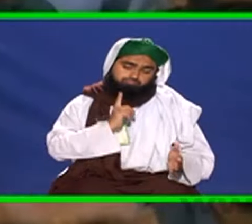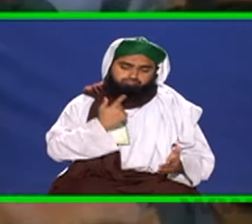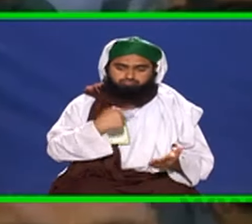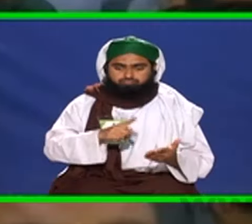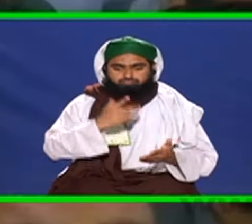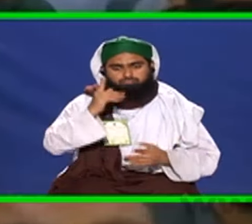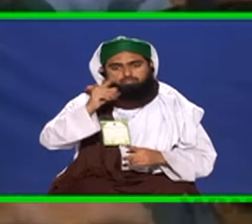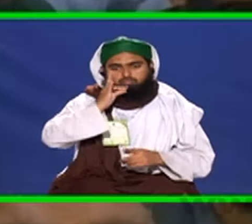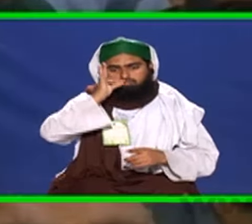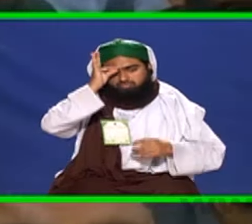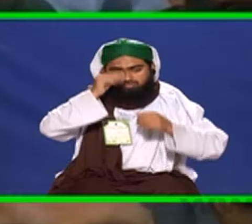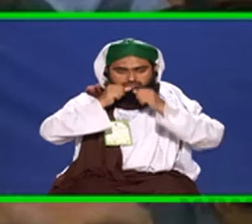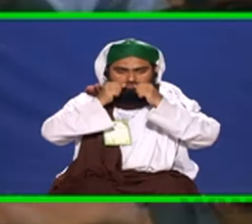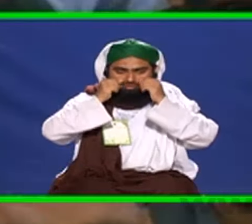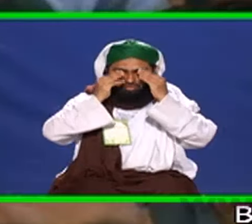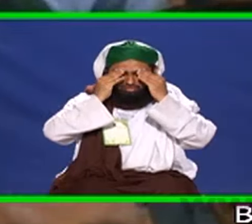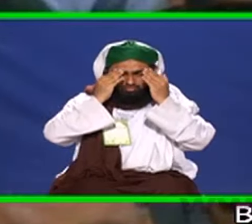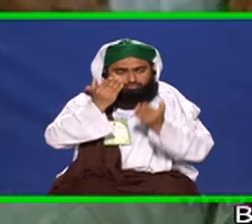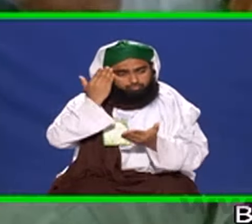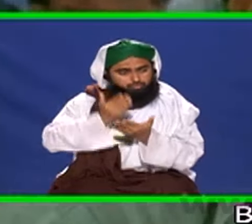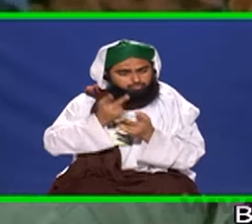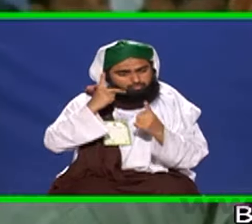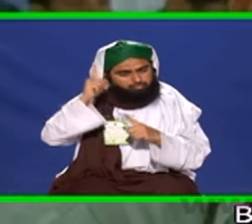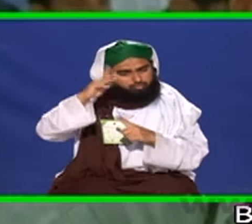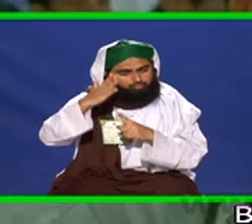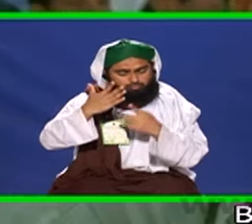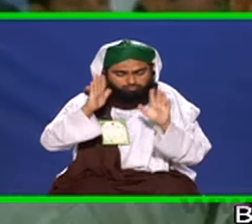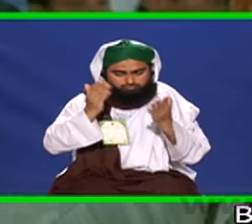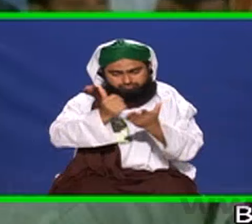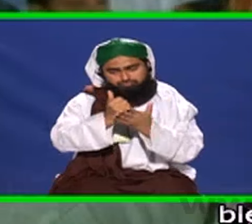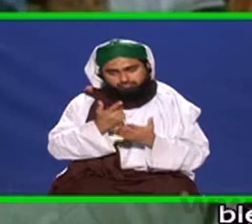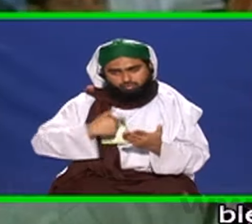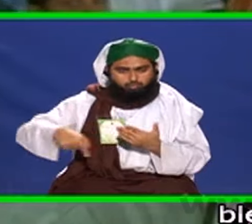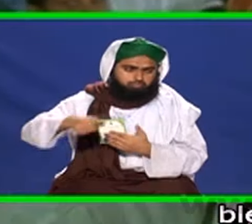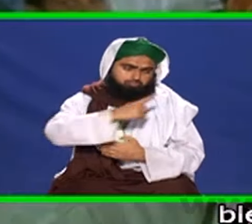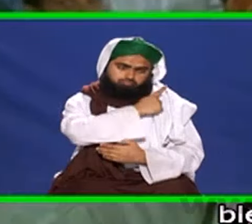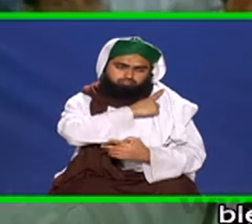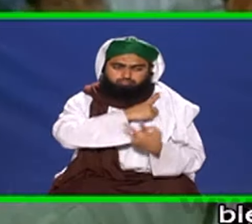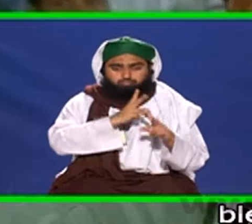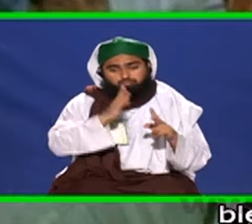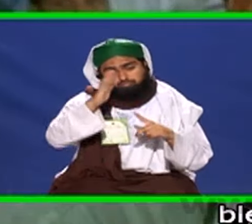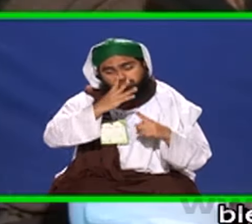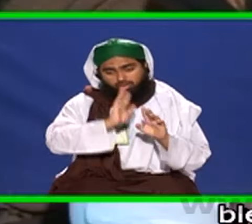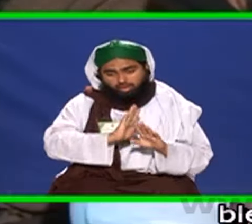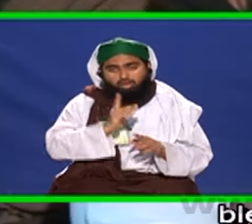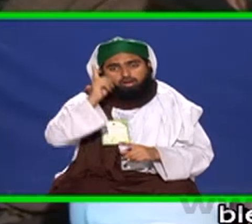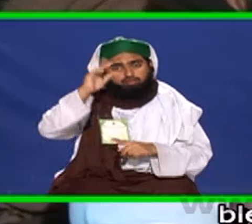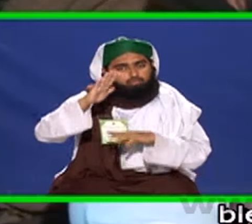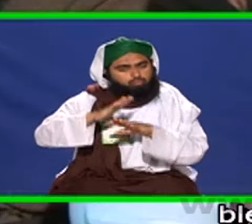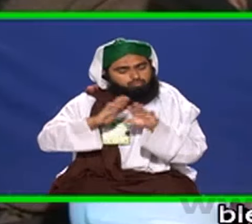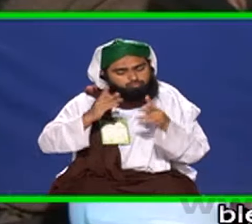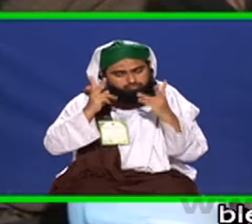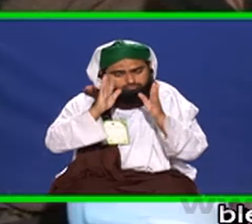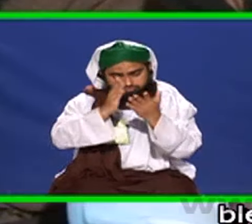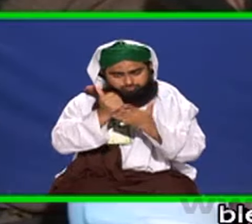اور بہت ہی مطلب مستند حدیث، تو سرکار کا کرم ہے، سرکار کے صدقے میں اللہ تعالیٰ کی رحمت ہم گناہ گاروں پر چھما چھم